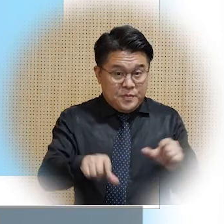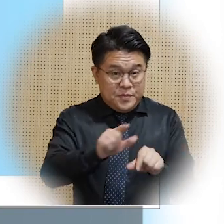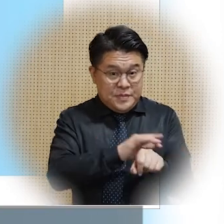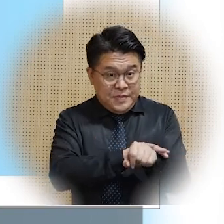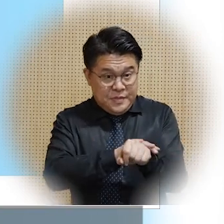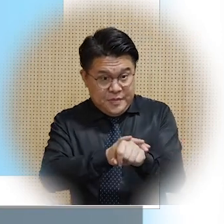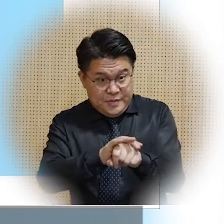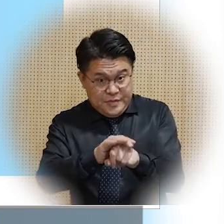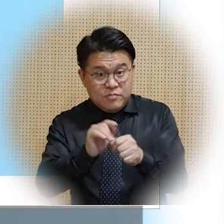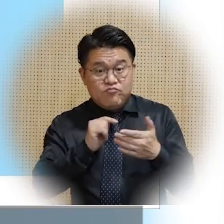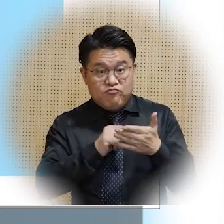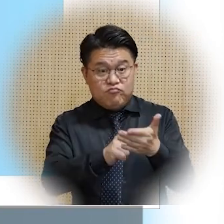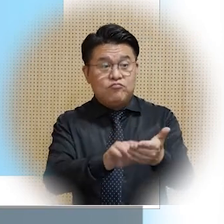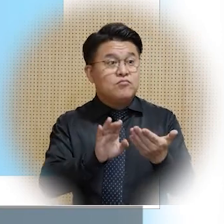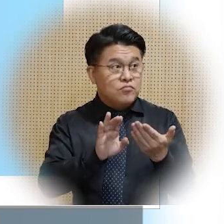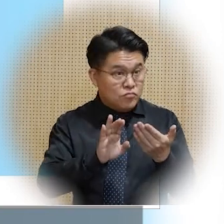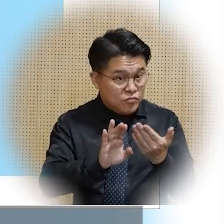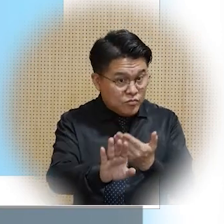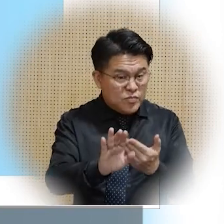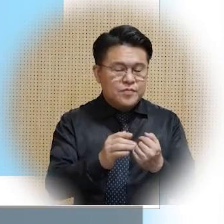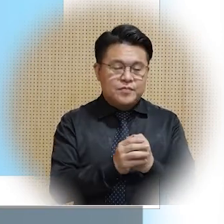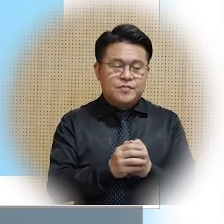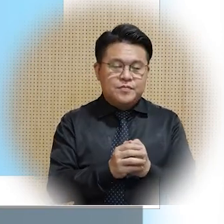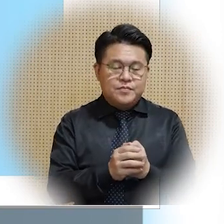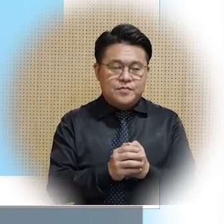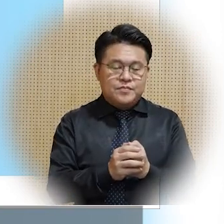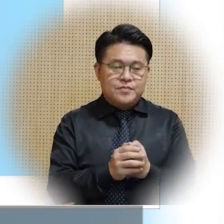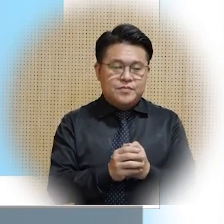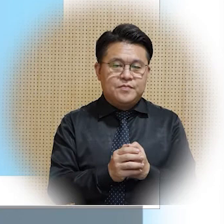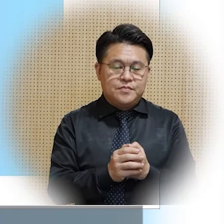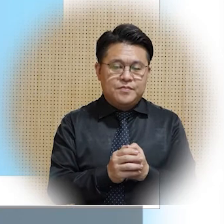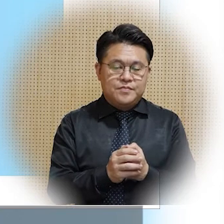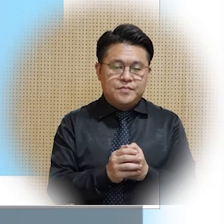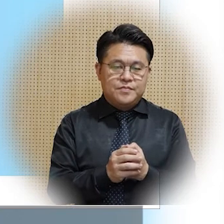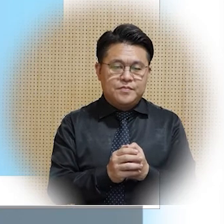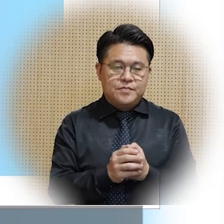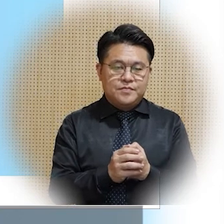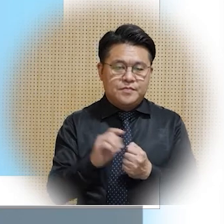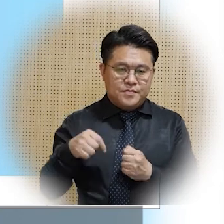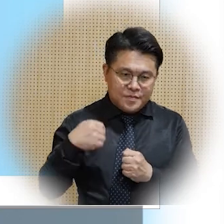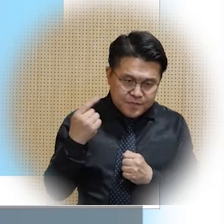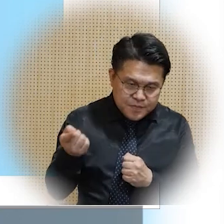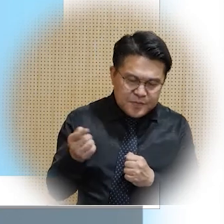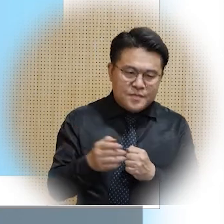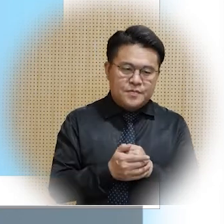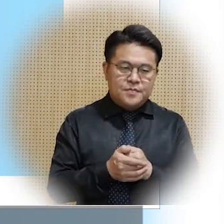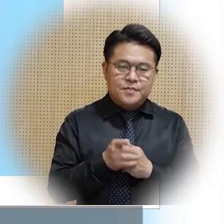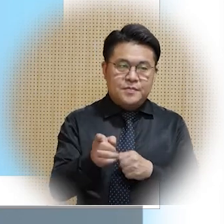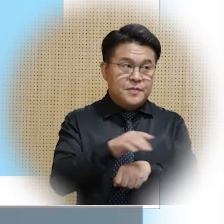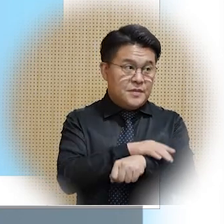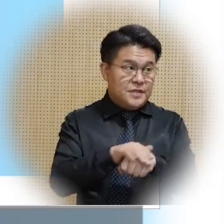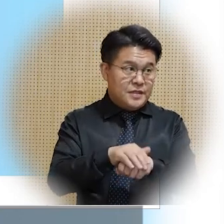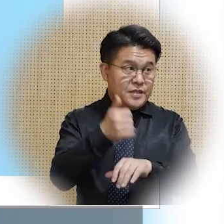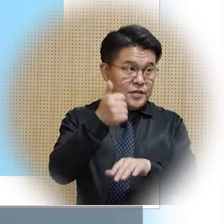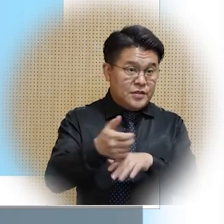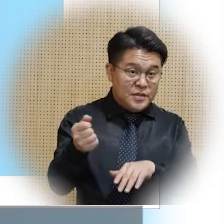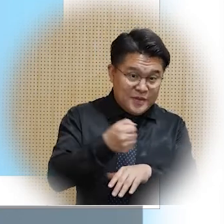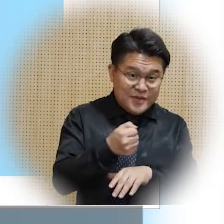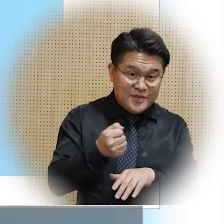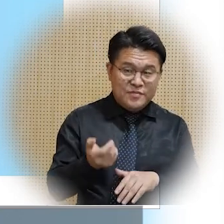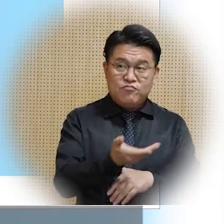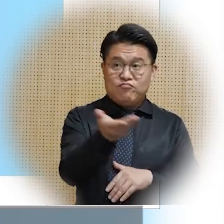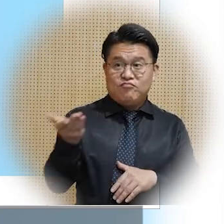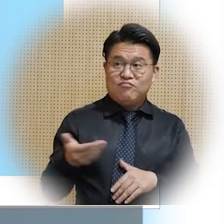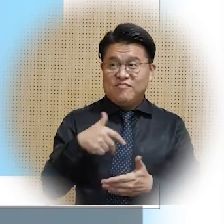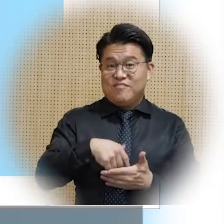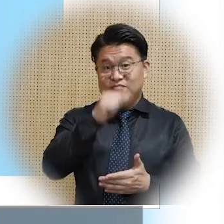우리가 장애인 일자리 사업을 좀 더 이렇게 뭐라 해야 될까 잘 진행을 해서 실질적으로 이게